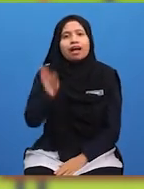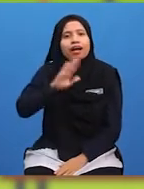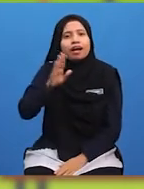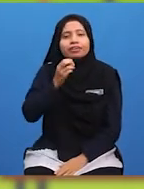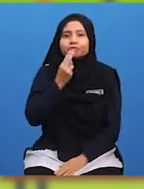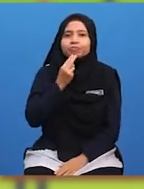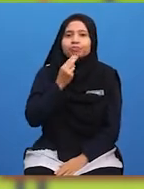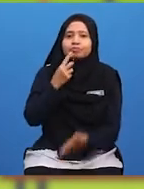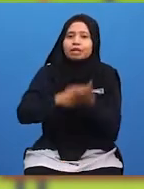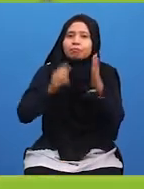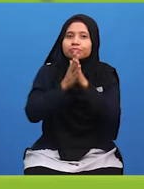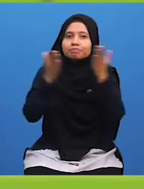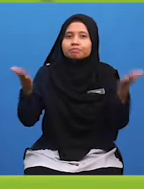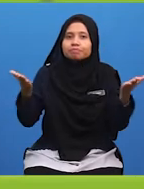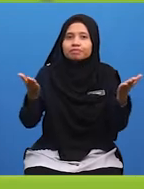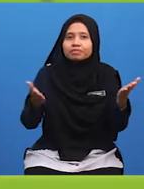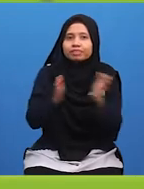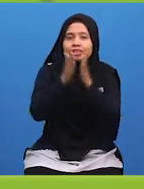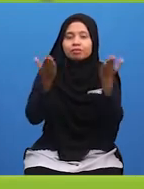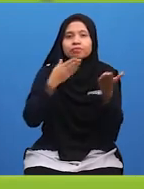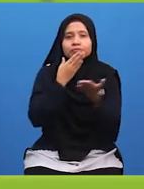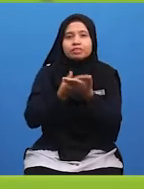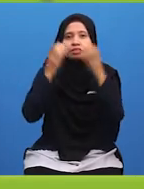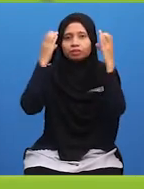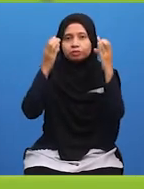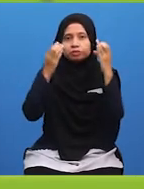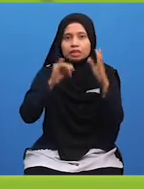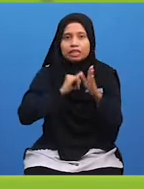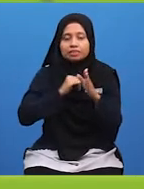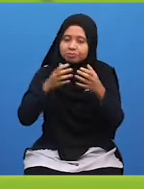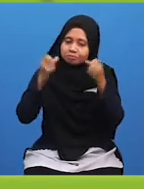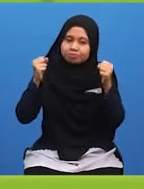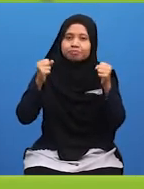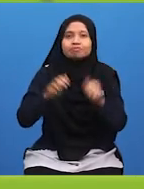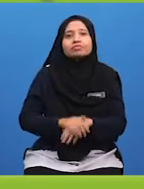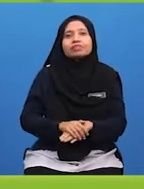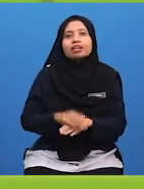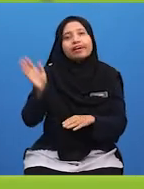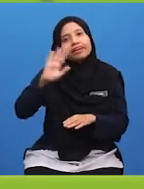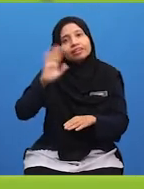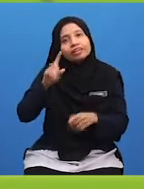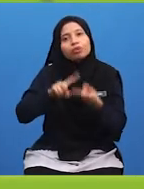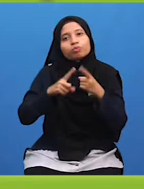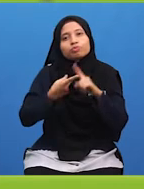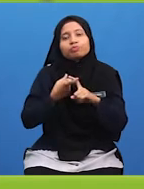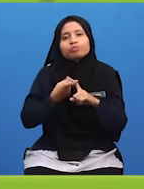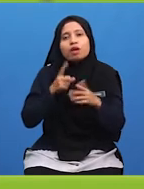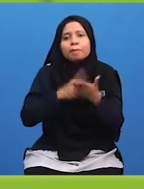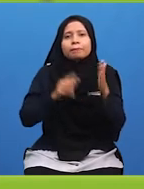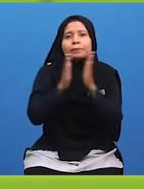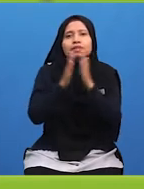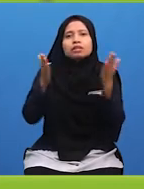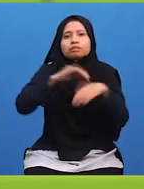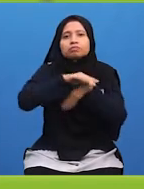Comel, apa khabar? Khabar baik cikgu. Saya sihat. Hai kawan-kawan, apa